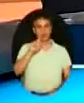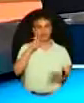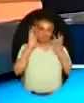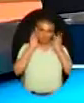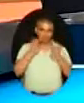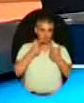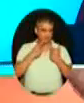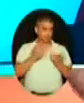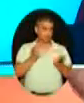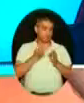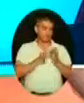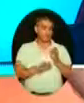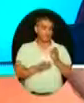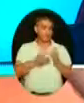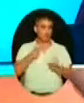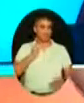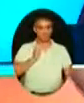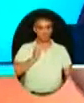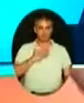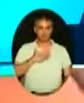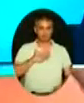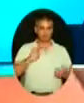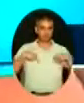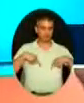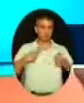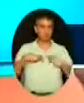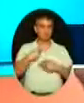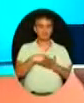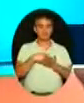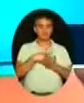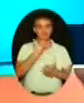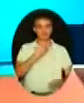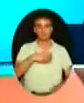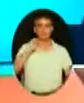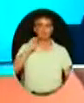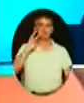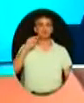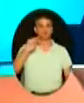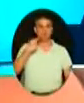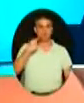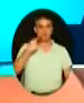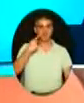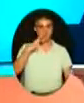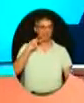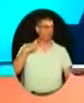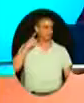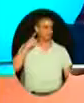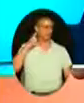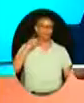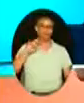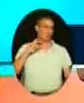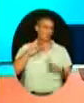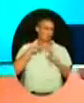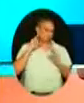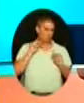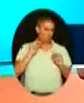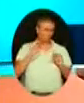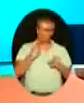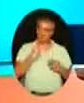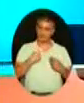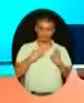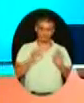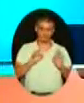החרדים. באופן ספציפי, קריאה אישית ליושב ראש ועדת הכספים, משה גפני. התגנבה שמועה לאוזניי, לא רק שמועה, בעצם